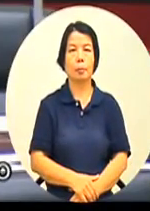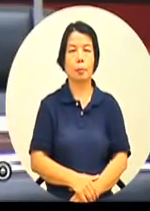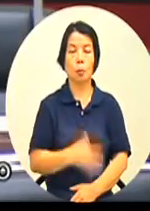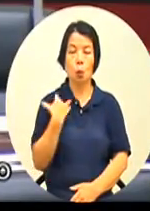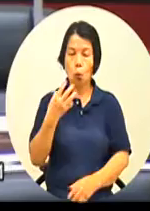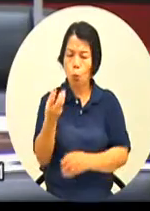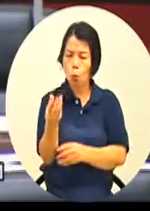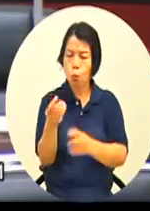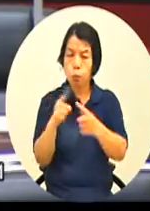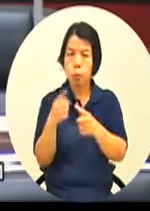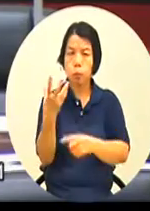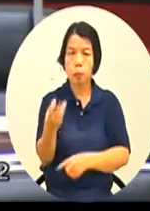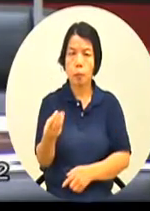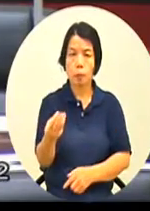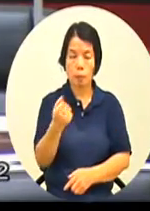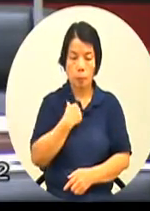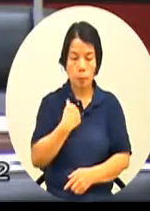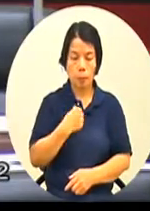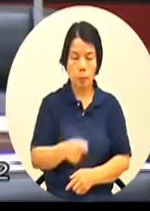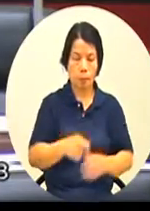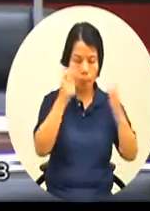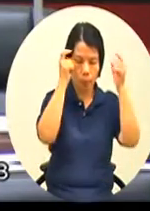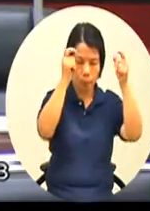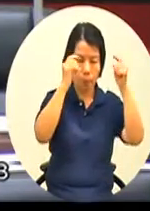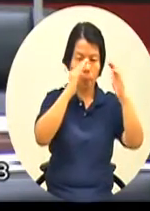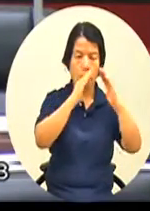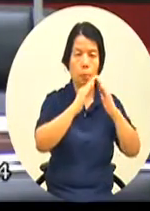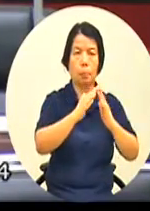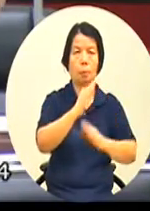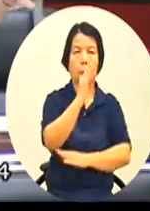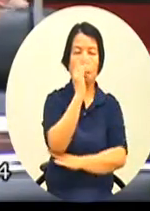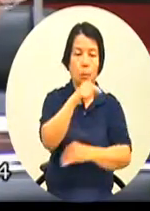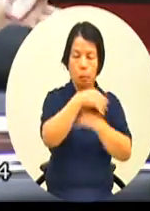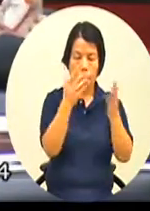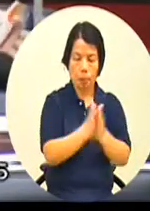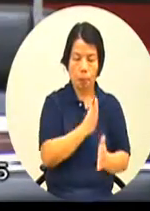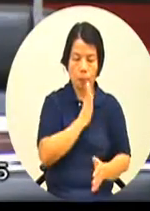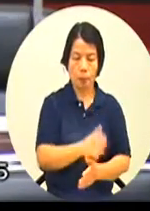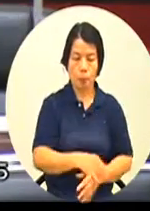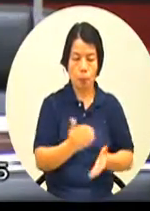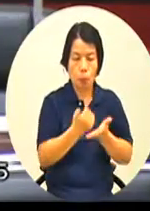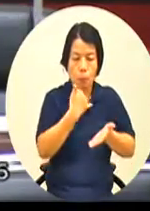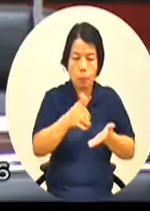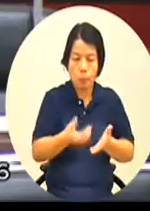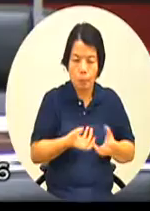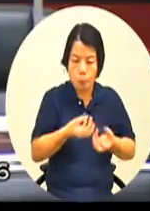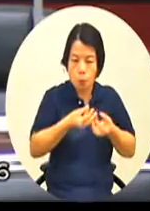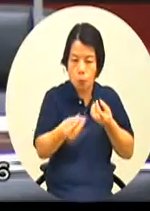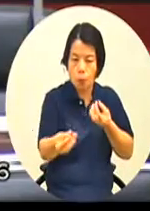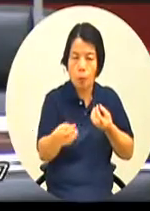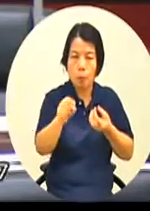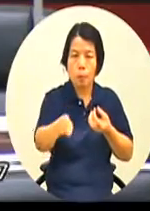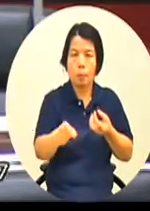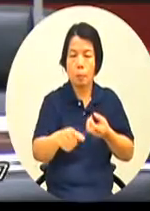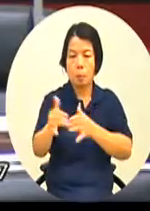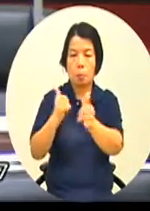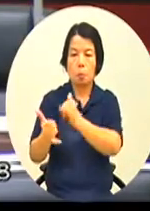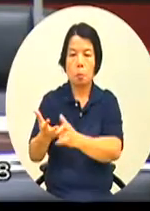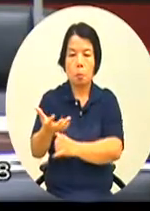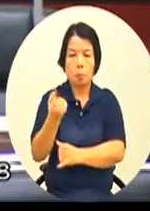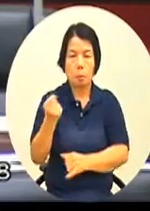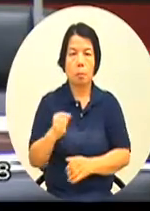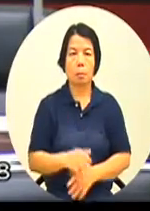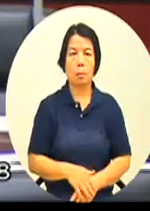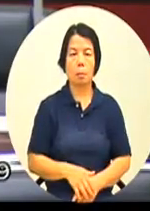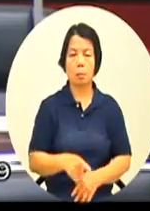数人，他知道市政府有这个度量，把预算 拿出来让市民来参与，结果少数人积